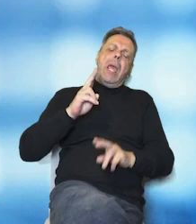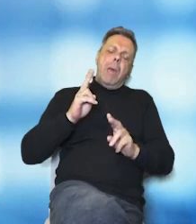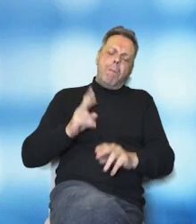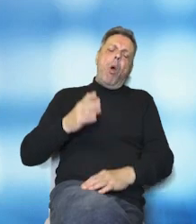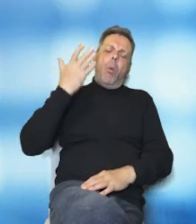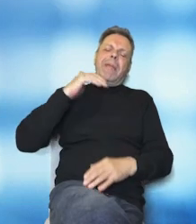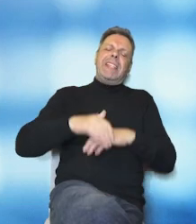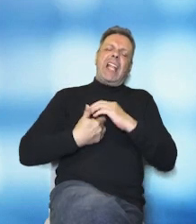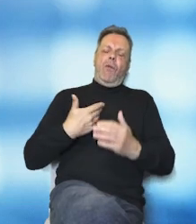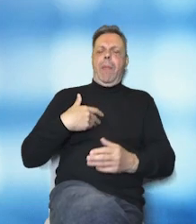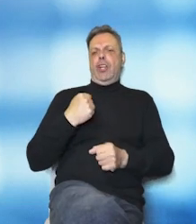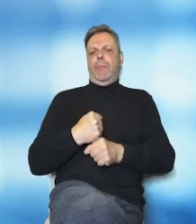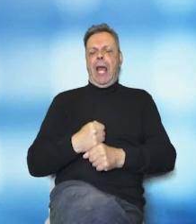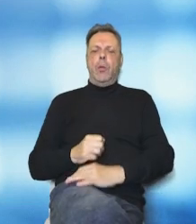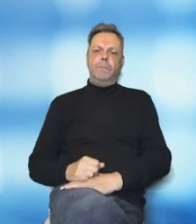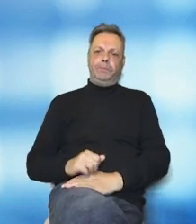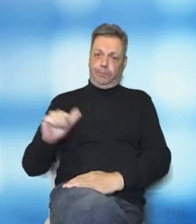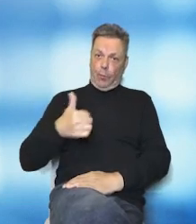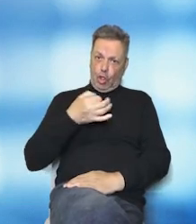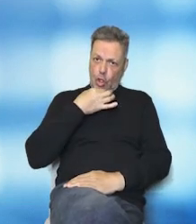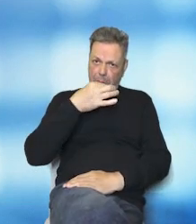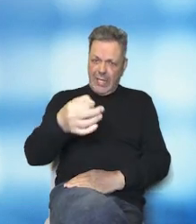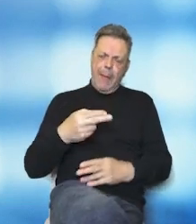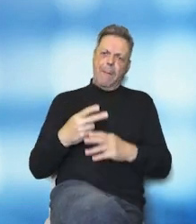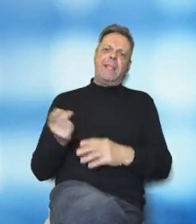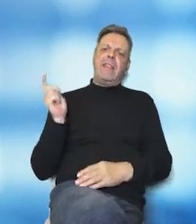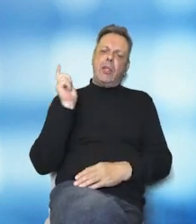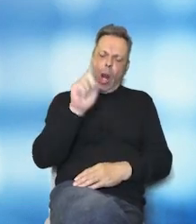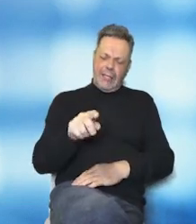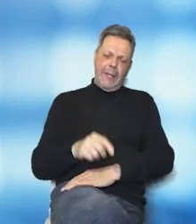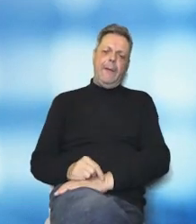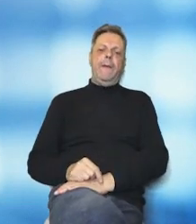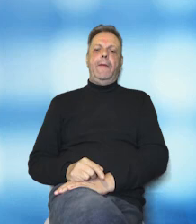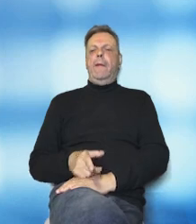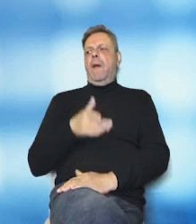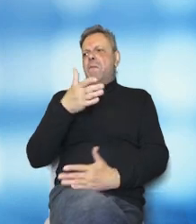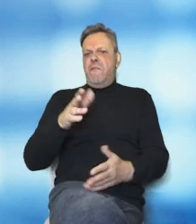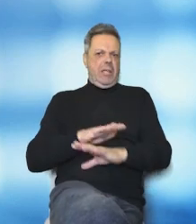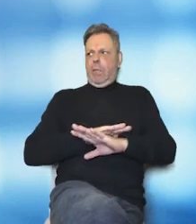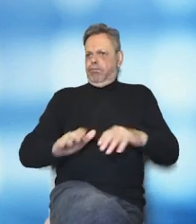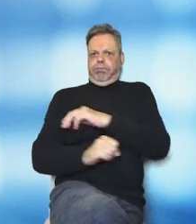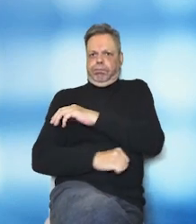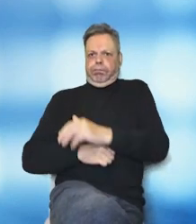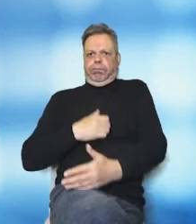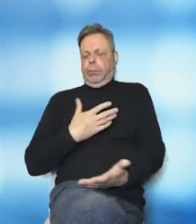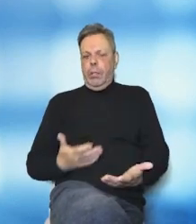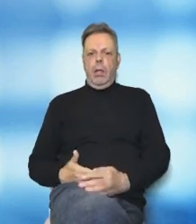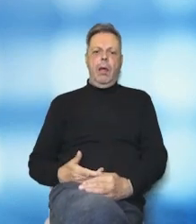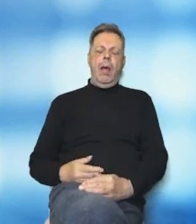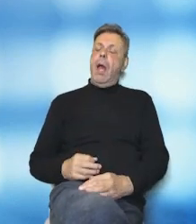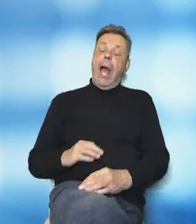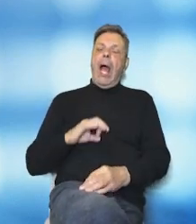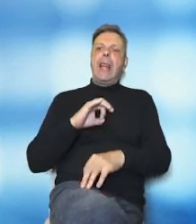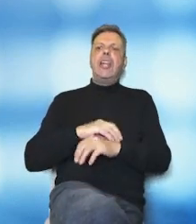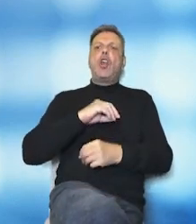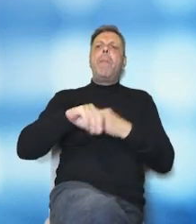radom. E sad još jedno pitanje. Pacijenti dolaze vama, školovani ste. Nekako mi liječnik obiteljske